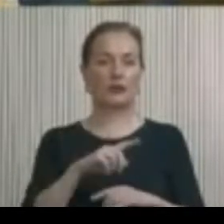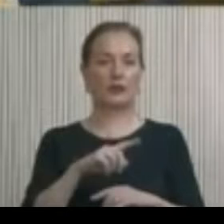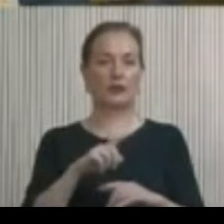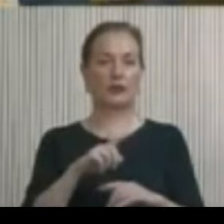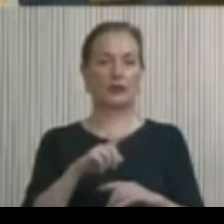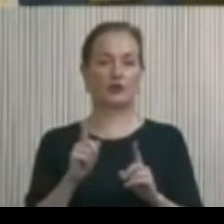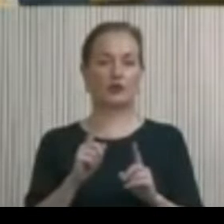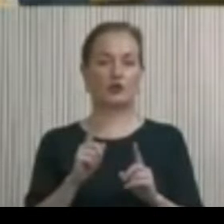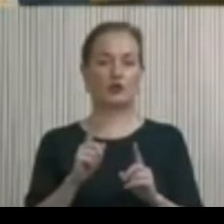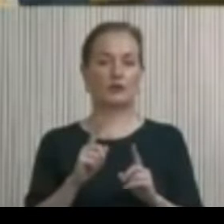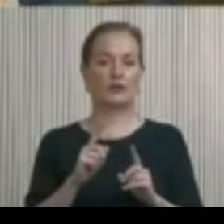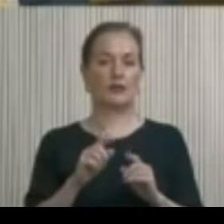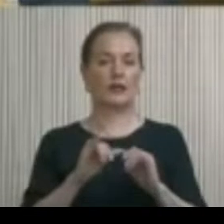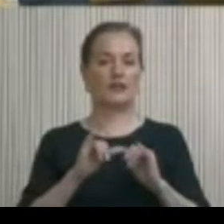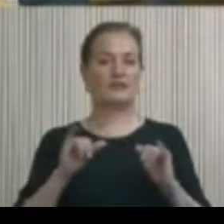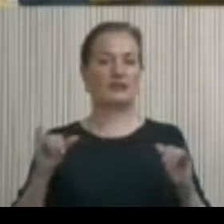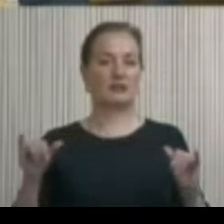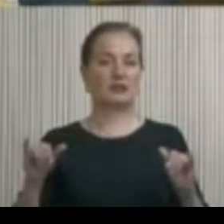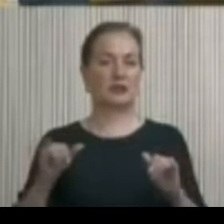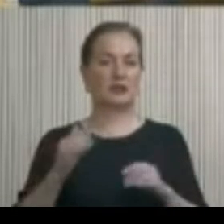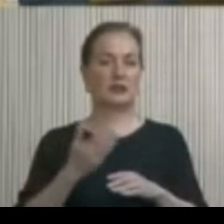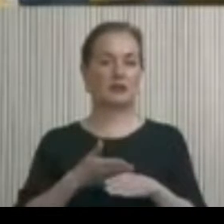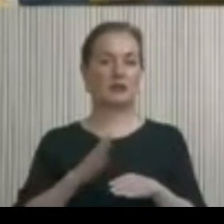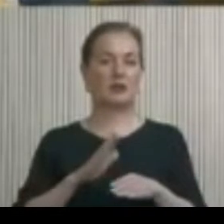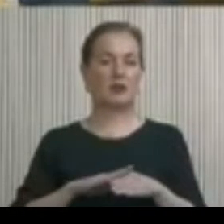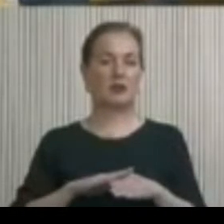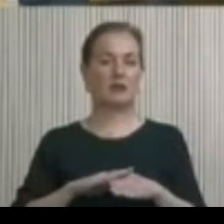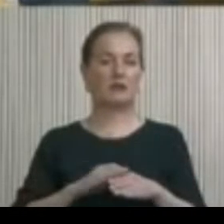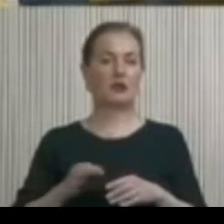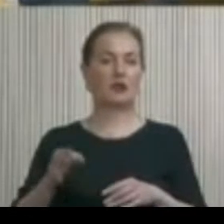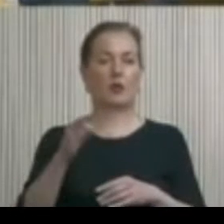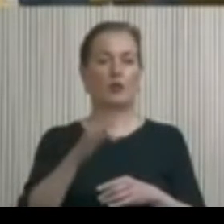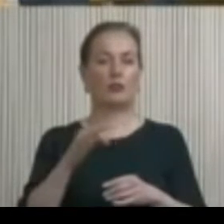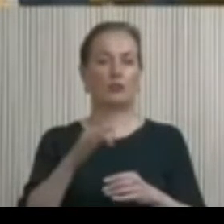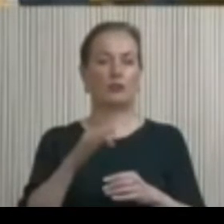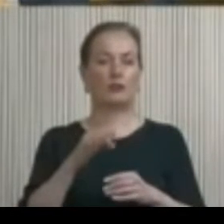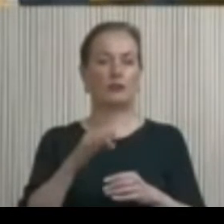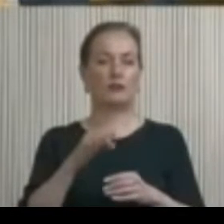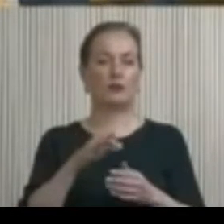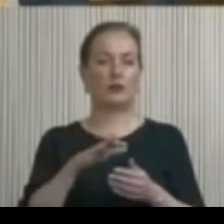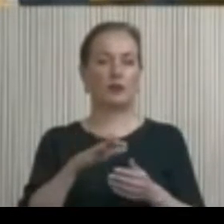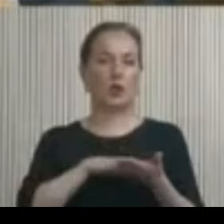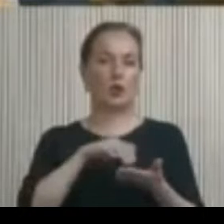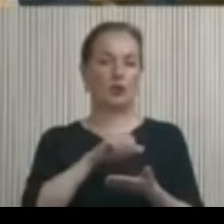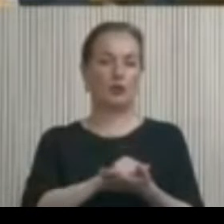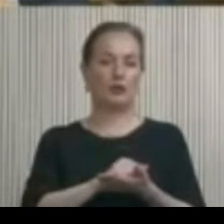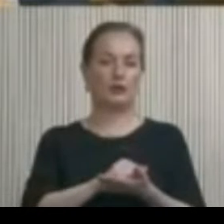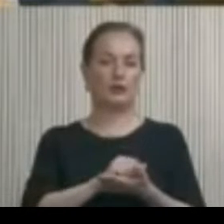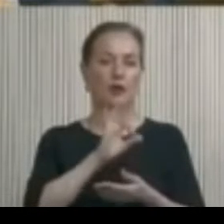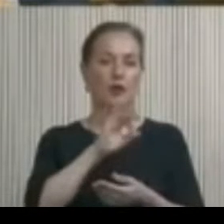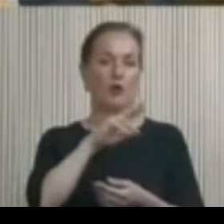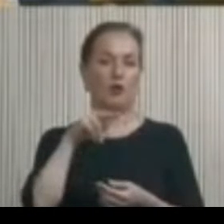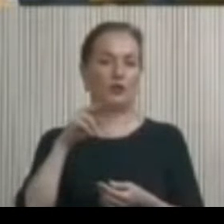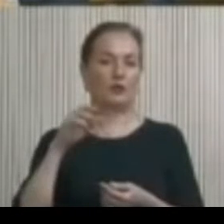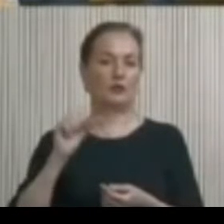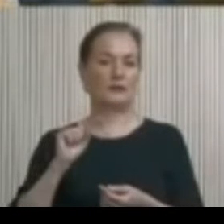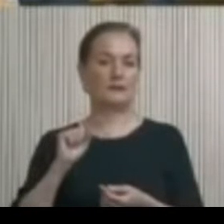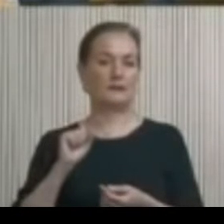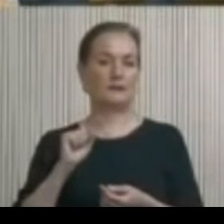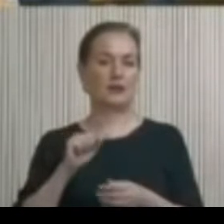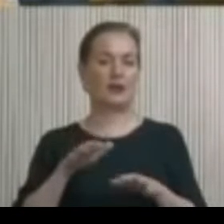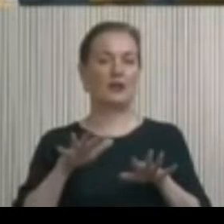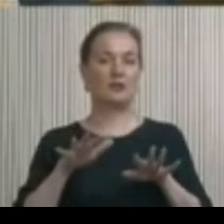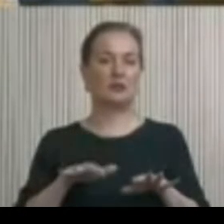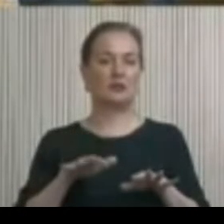бачимо те, що децентралізація на Полтавській області убита. Убита обласною державною адміністрацією, тому